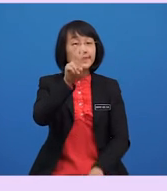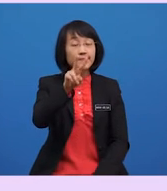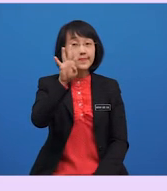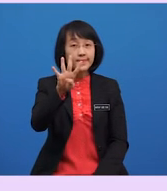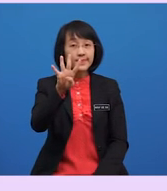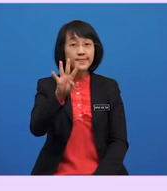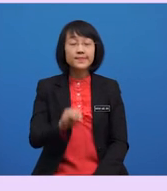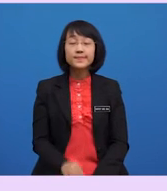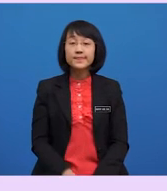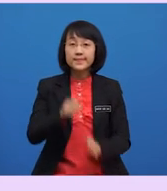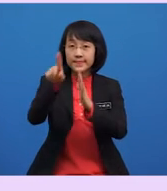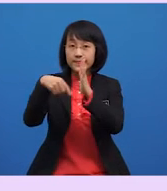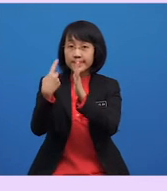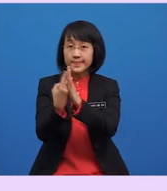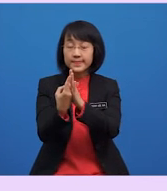2 darab 24 jam ialah